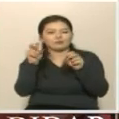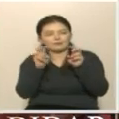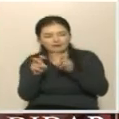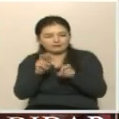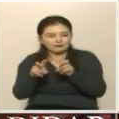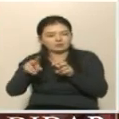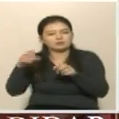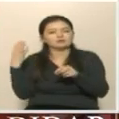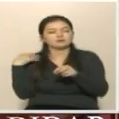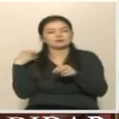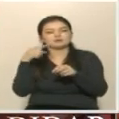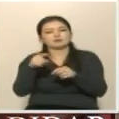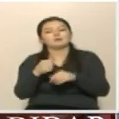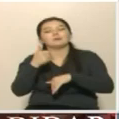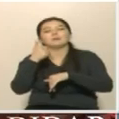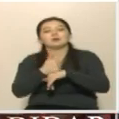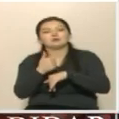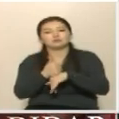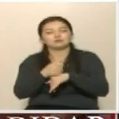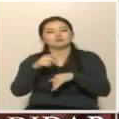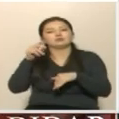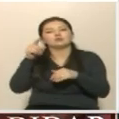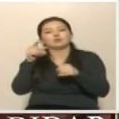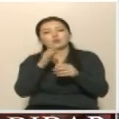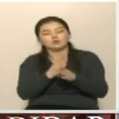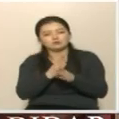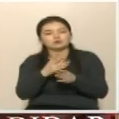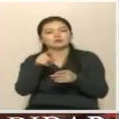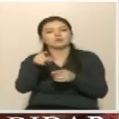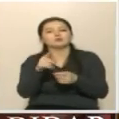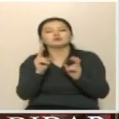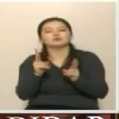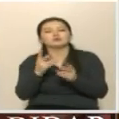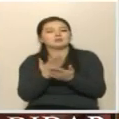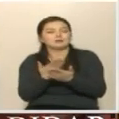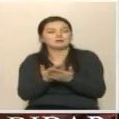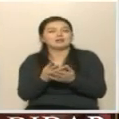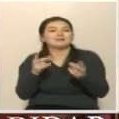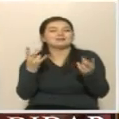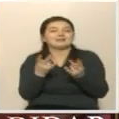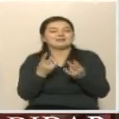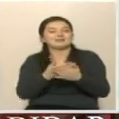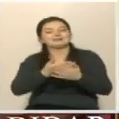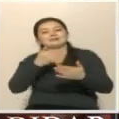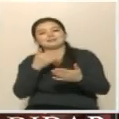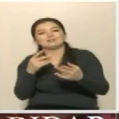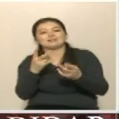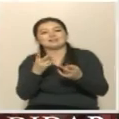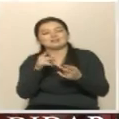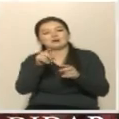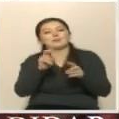опасные методы лечения лежит в первую очередь на участниках процесса на тех кто открыл подобный кабинет и тех кто пользуется данными